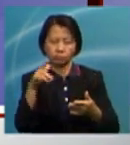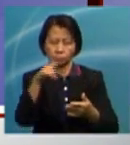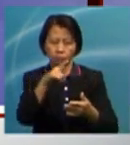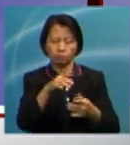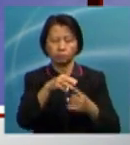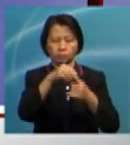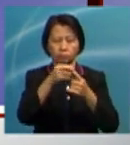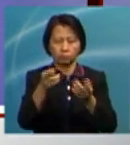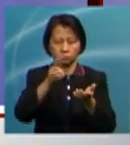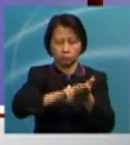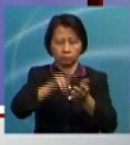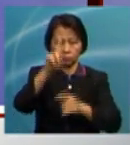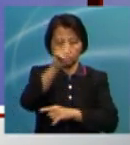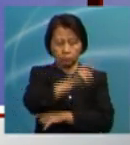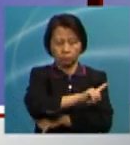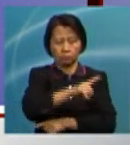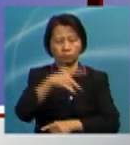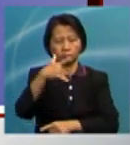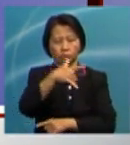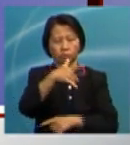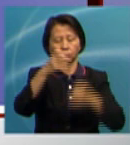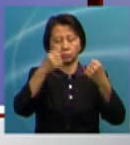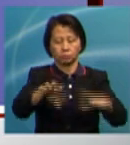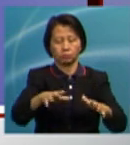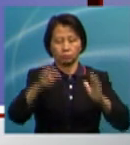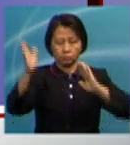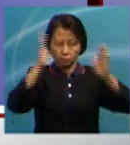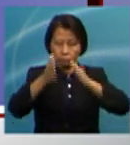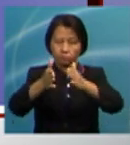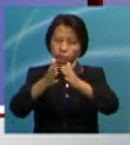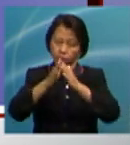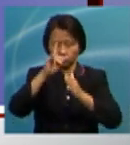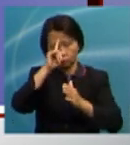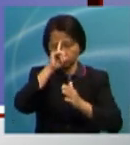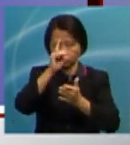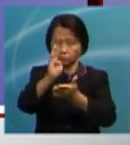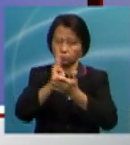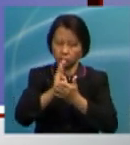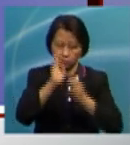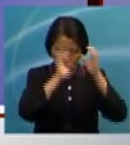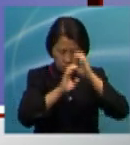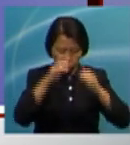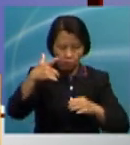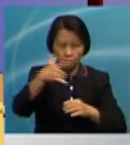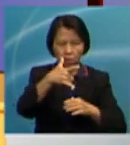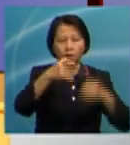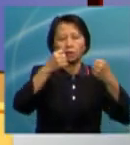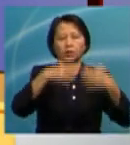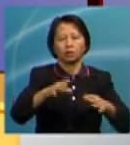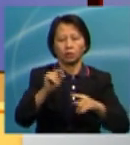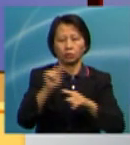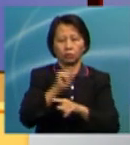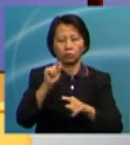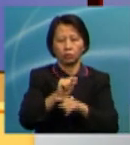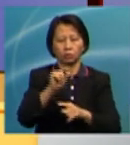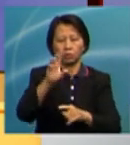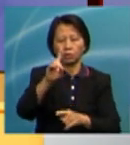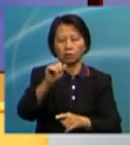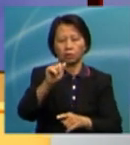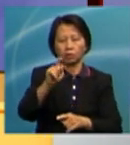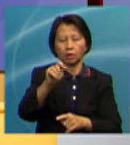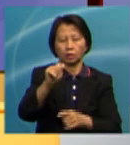rekod pada hari pesawat itu dilaporkan hilang Malaysia meminta India membantu menjejaki pesawat yang hilang itu menggunakan data